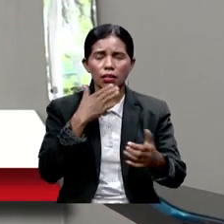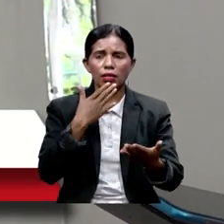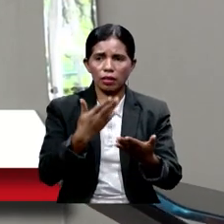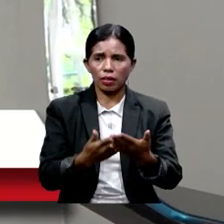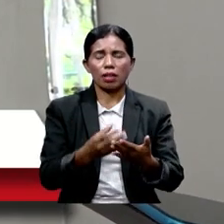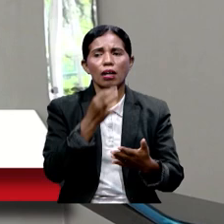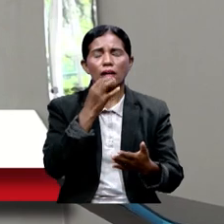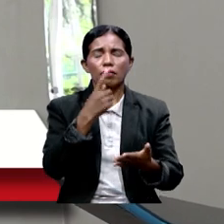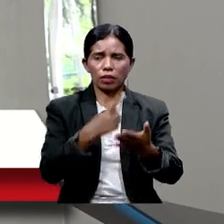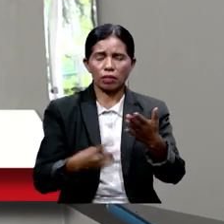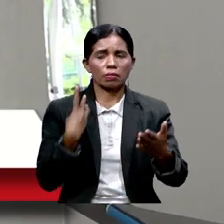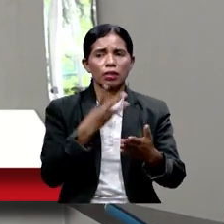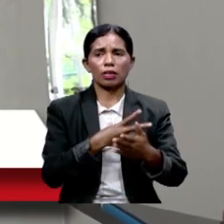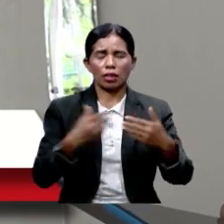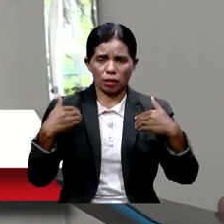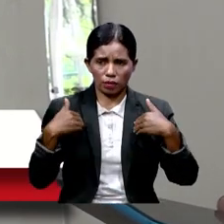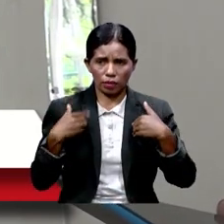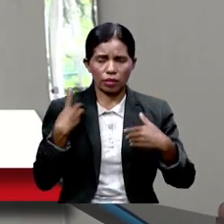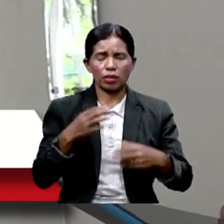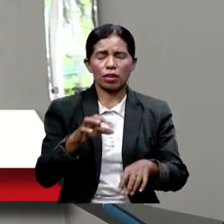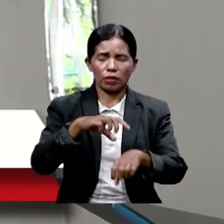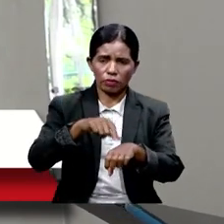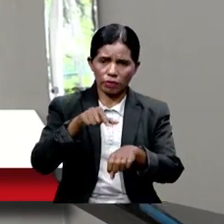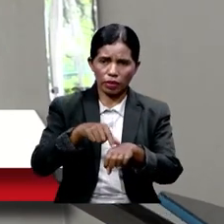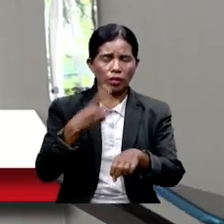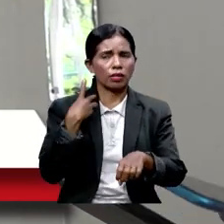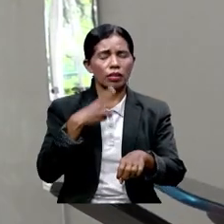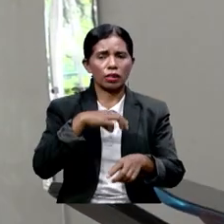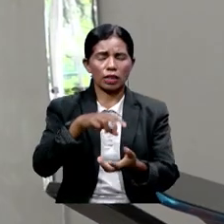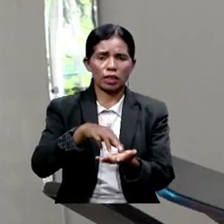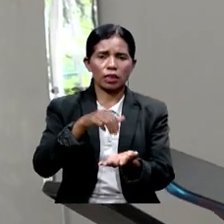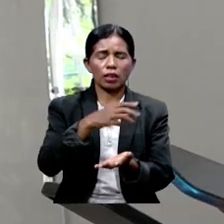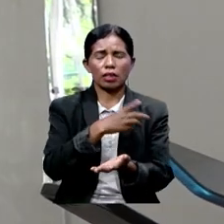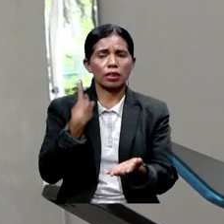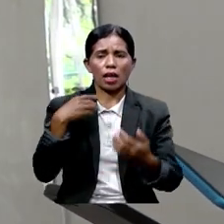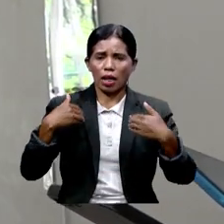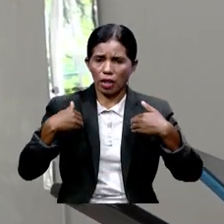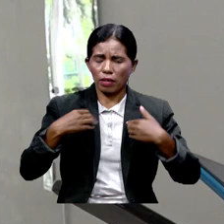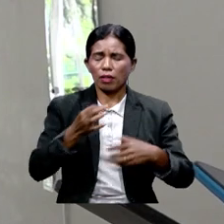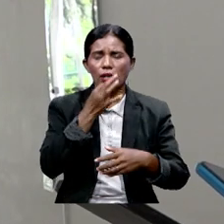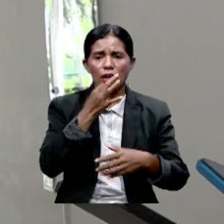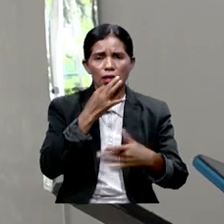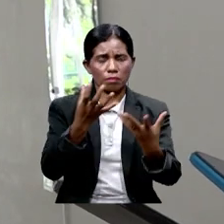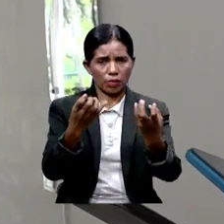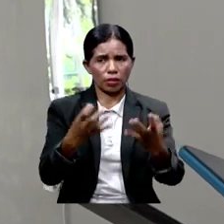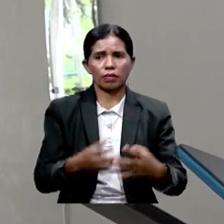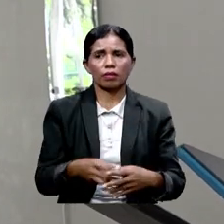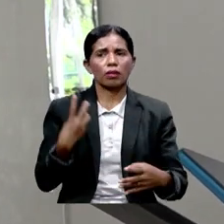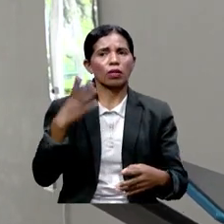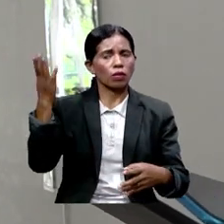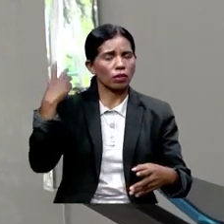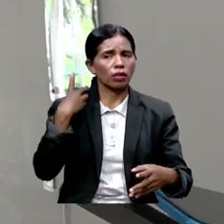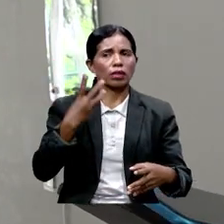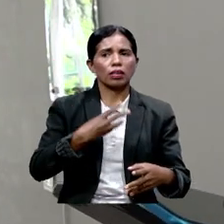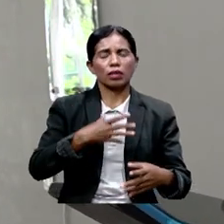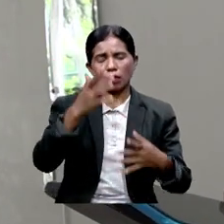saida maka ita nen iha. Ita ya fehu, ita ya talas, ita ya han oyoen, ita ya marungi. Nebe maka ulu kuandu ita